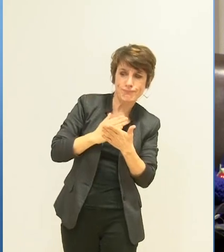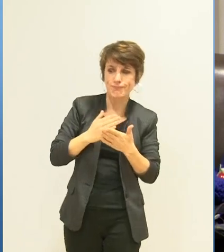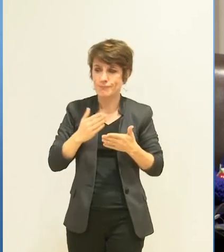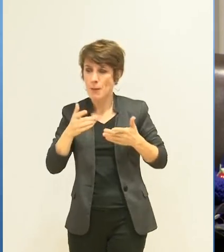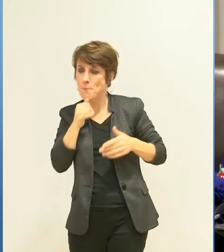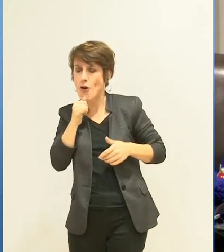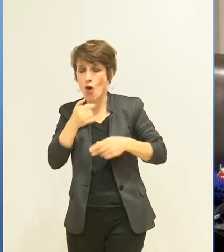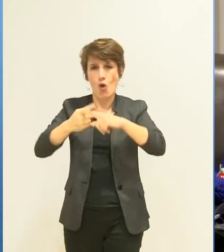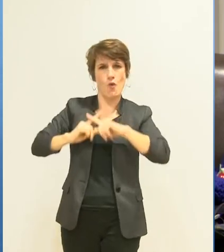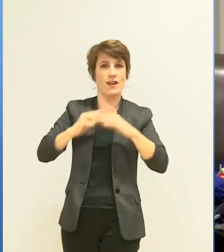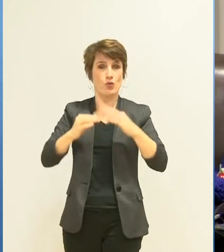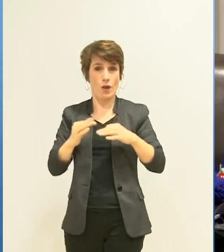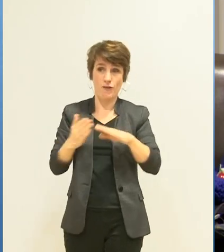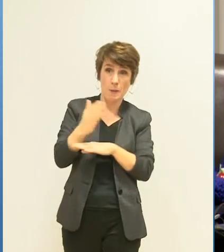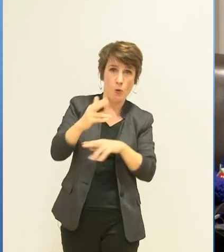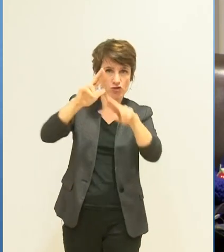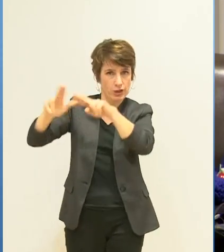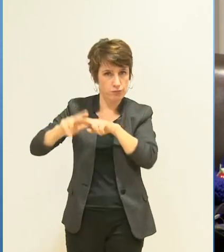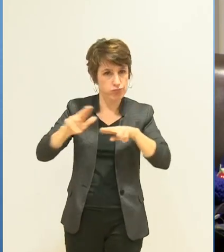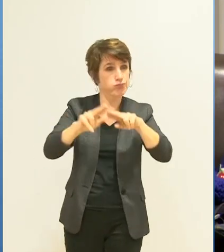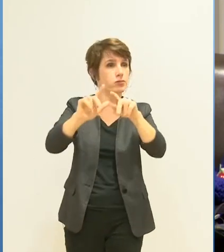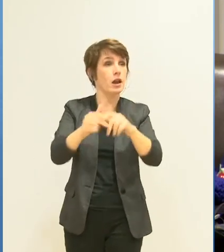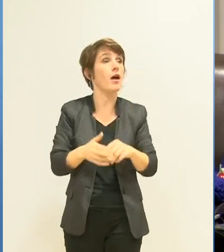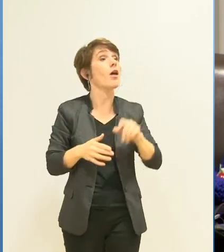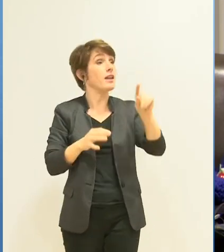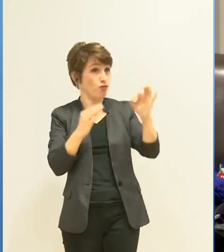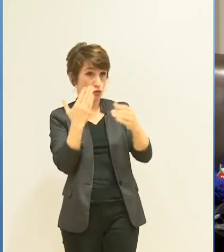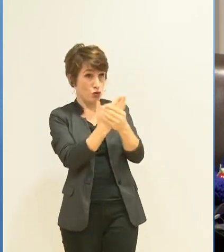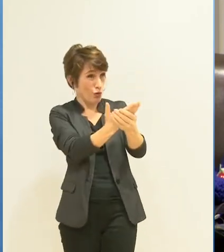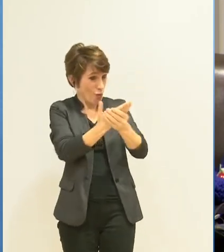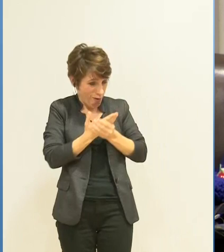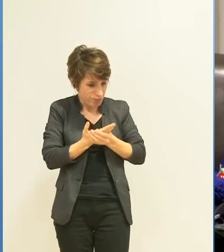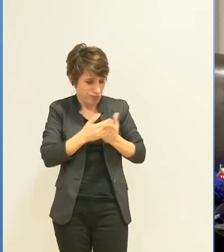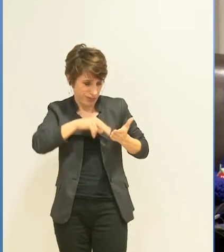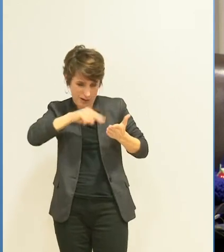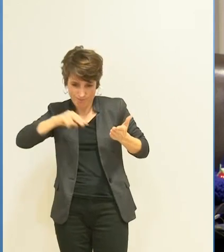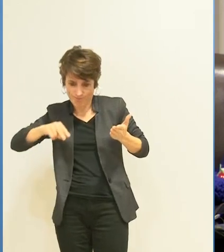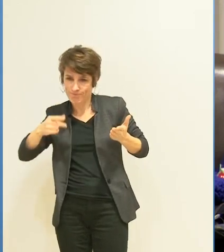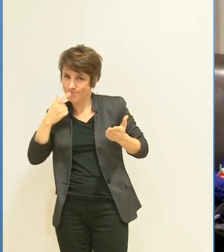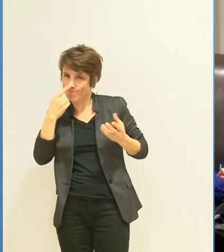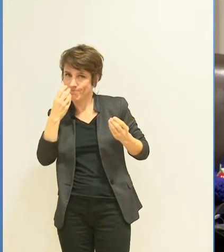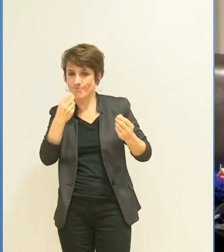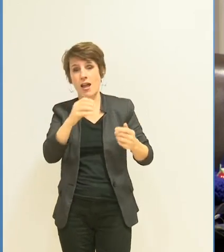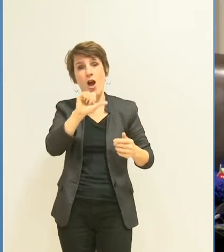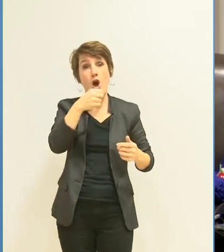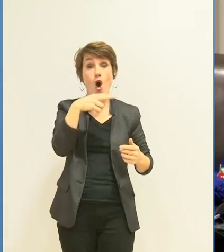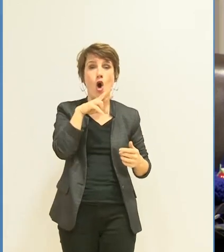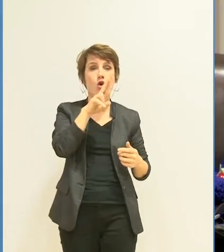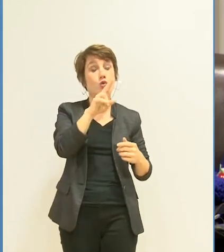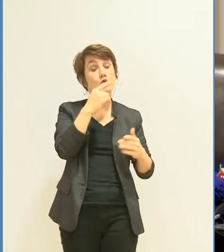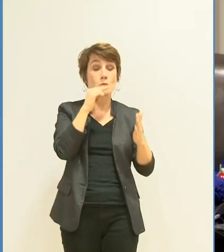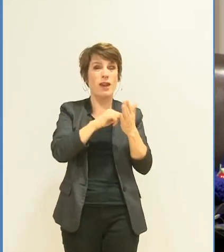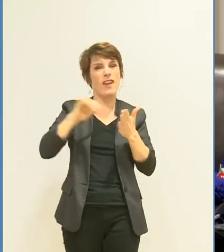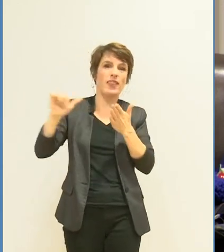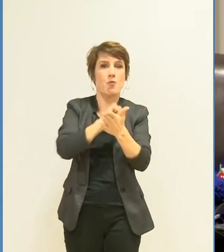document que vous nous avez donné vous nous avez aussi rappelé cette chose-là l'anru a tendance à vouloir démolir un peu plus que vous ne le faites dans ce